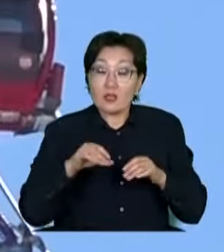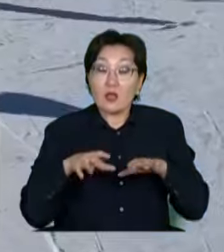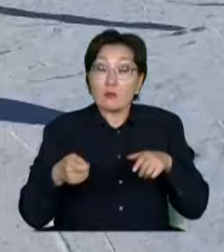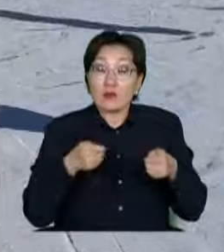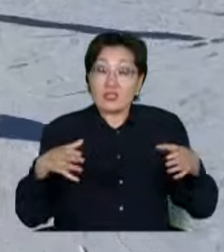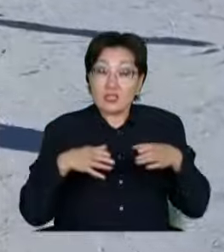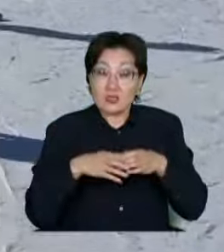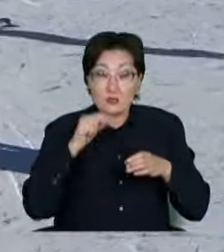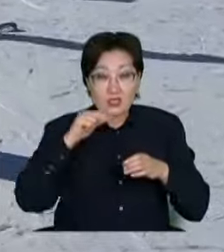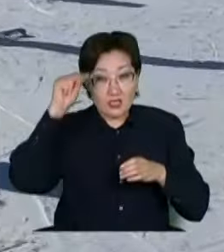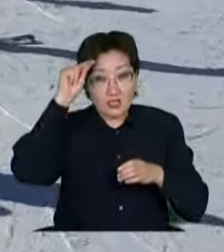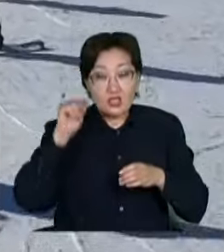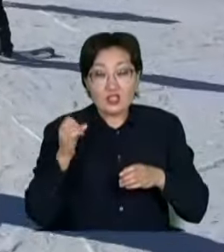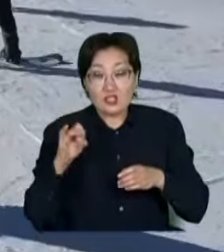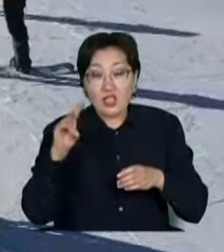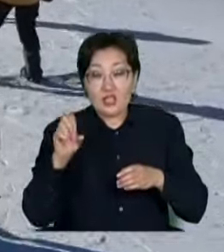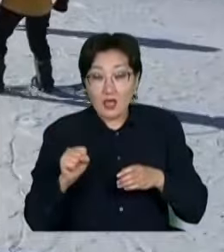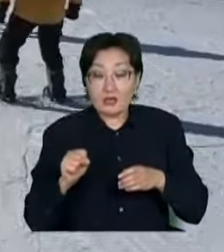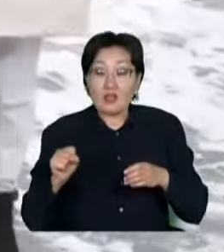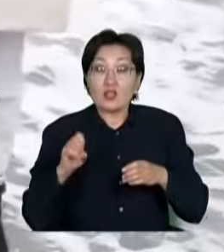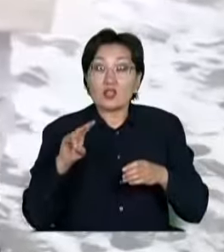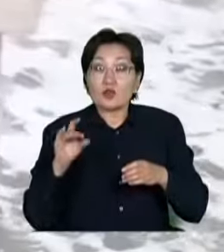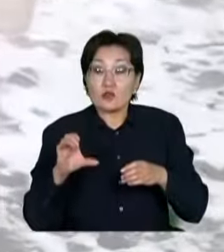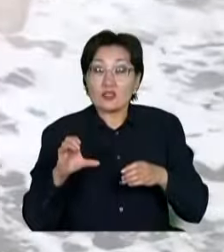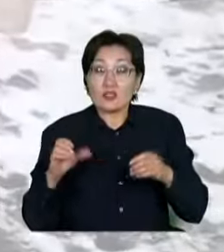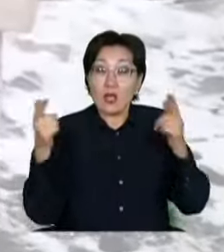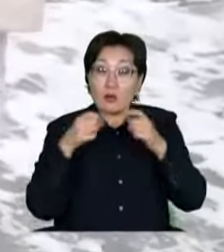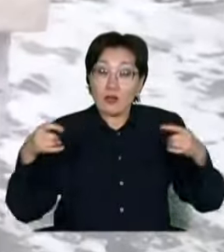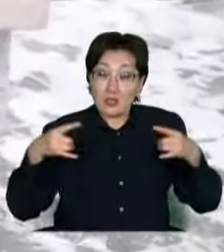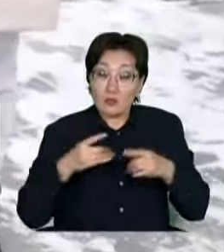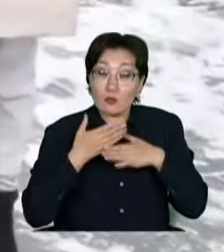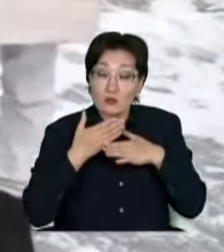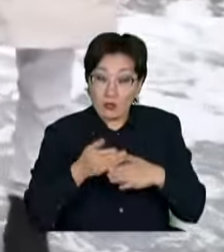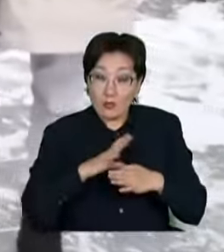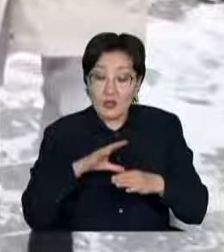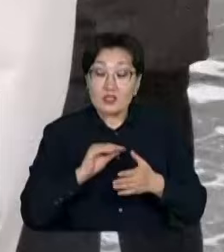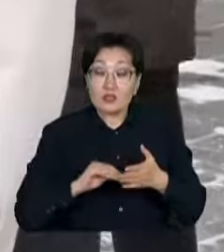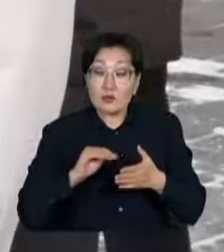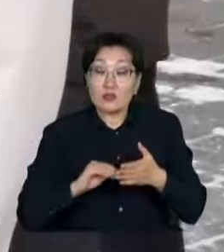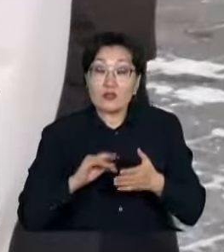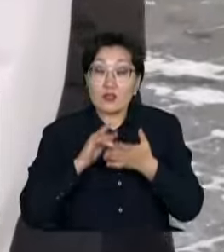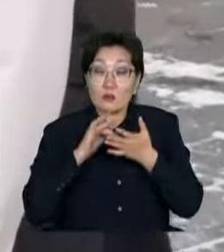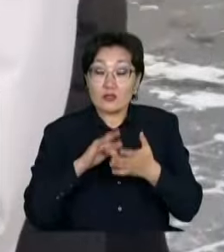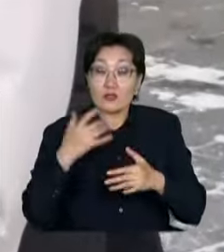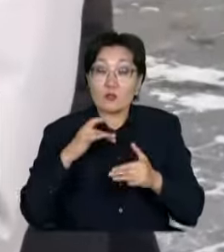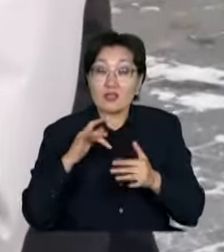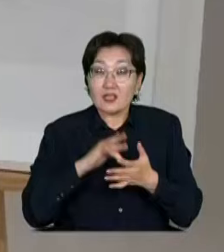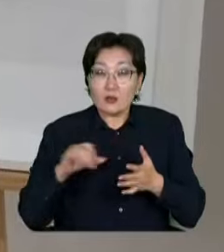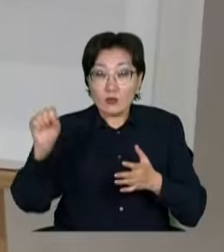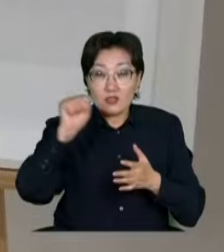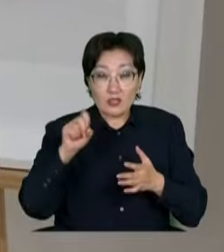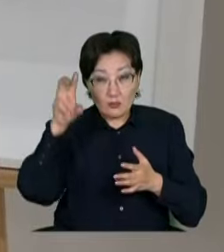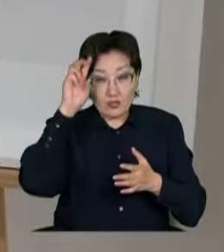комитеті мен Қытайдың China News Service ақпараттық агенттігі мұрындық болды. Айта кетейін, баспасөз турына Орта Азия мемлекеттері